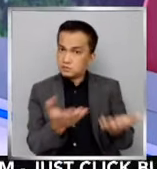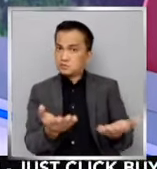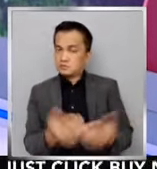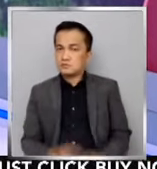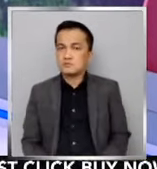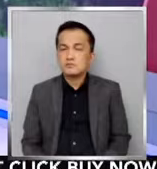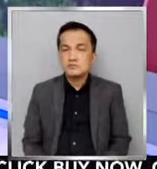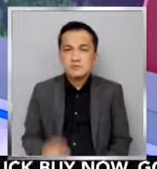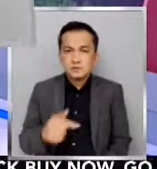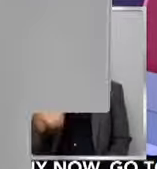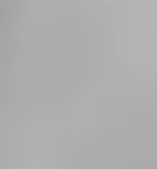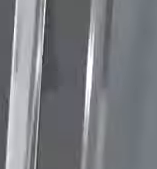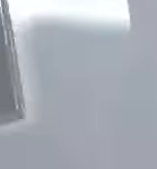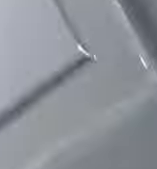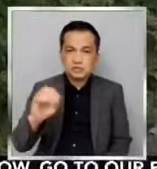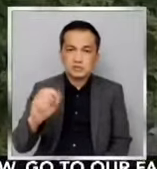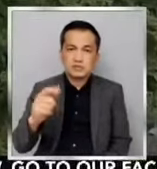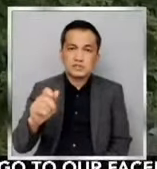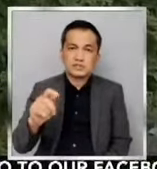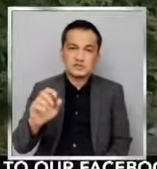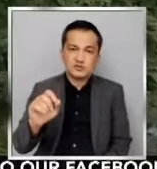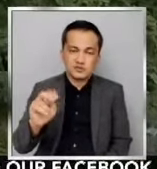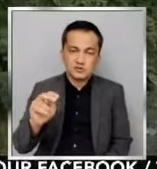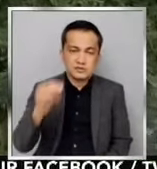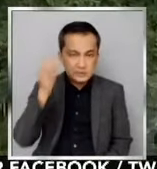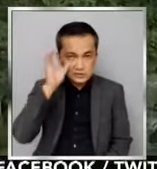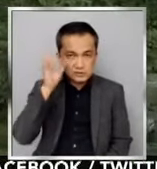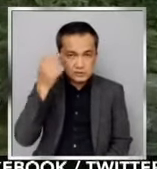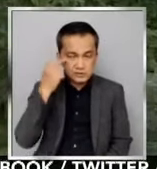si Chino Gaston.